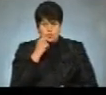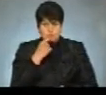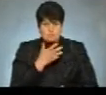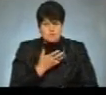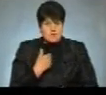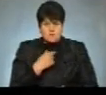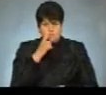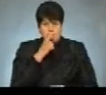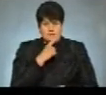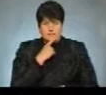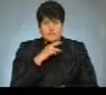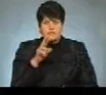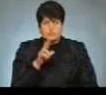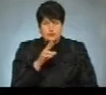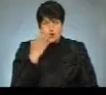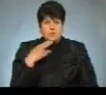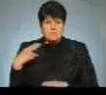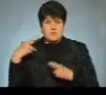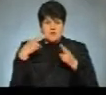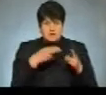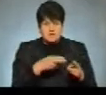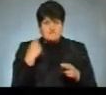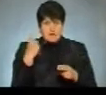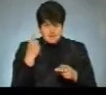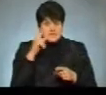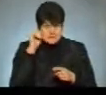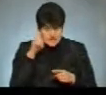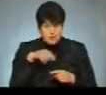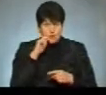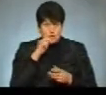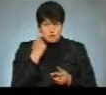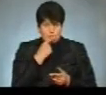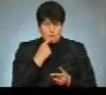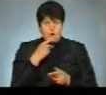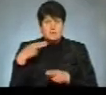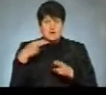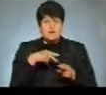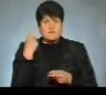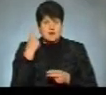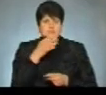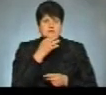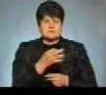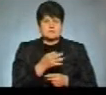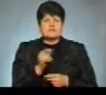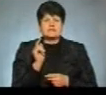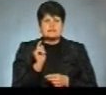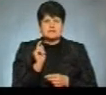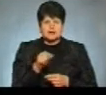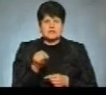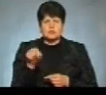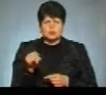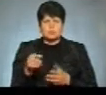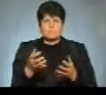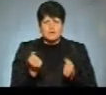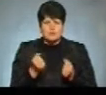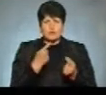який приїхав в Харків і каже, який володів українською мовою, виступав, але в Харкові сказав, що нам, так як тут прийнято